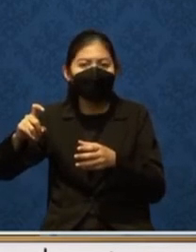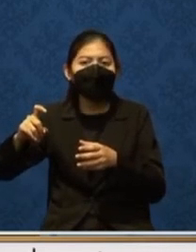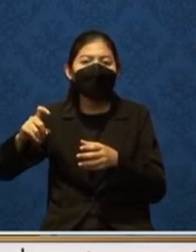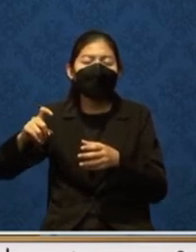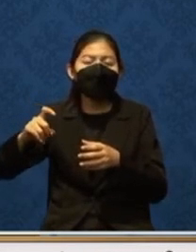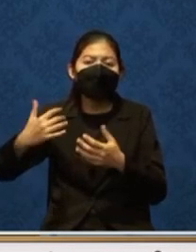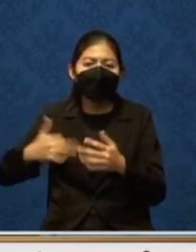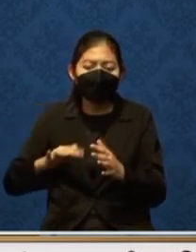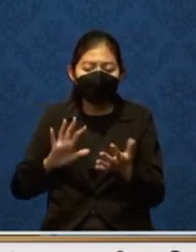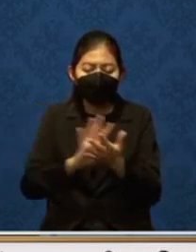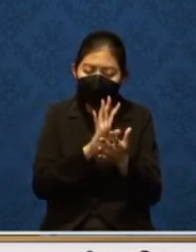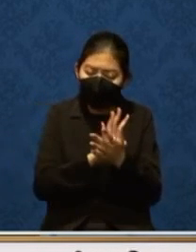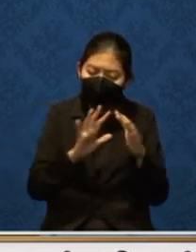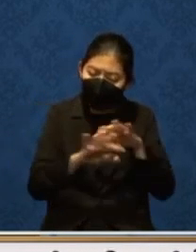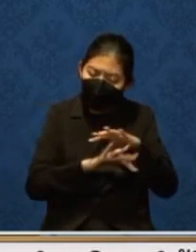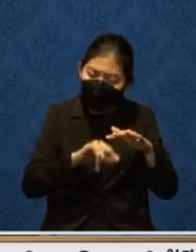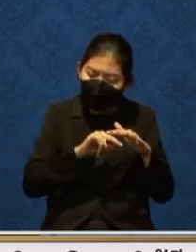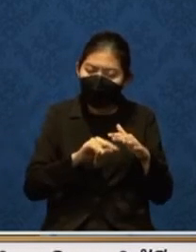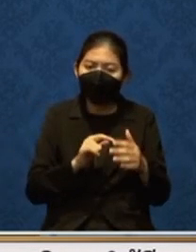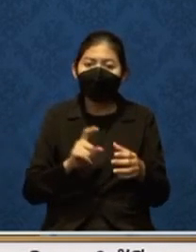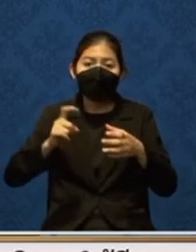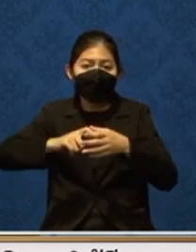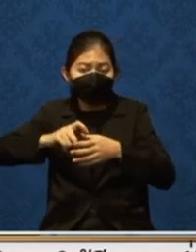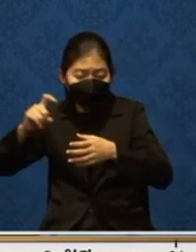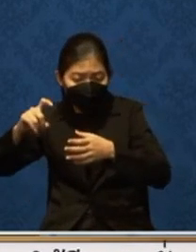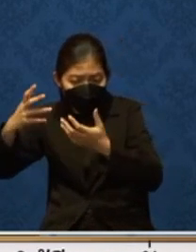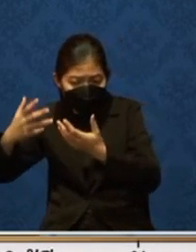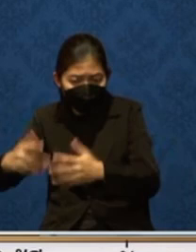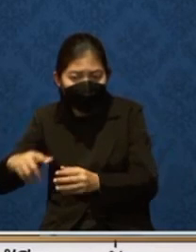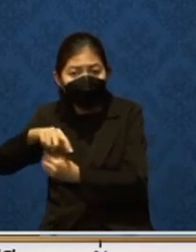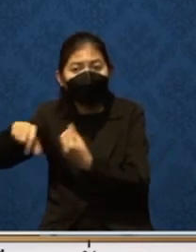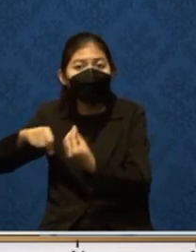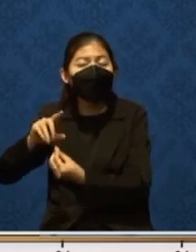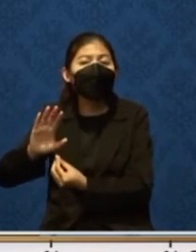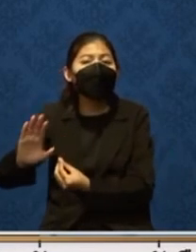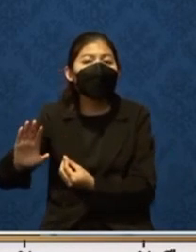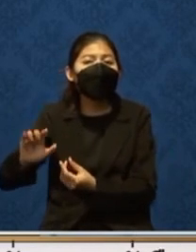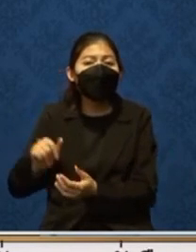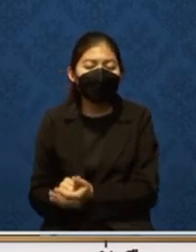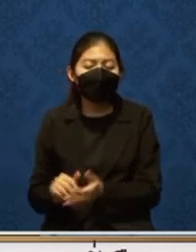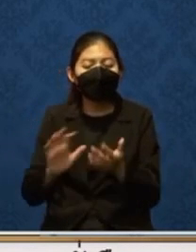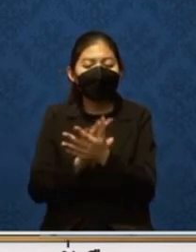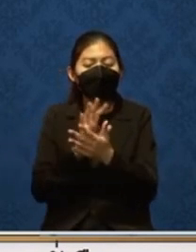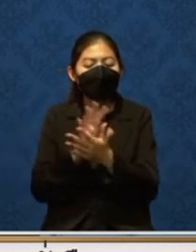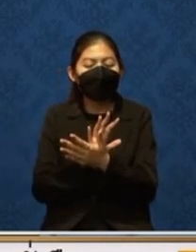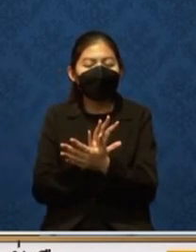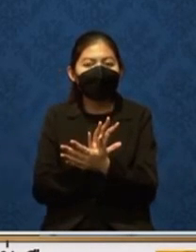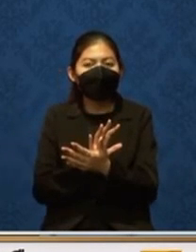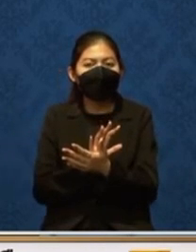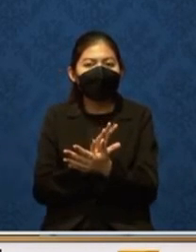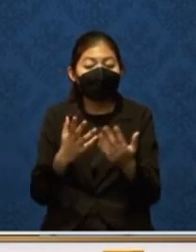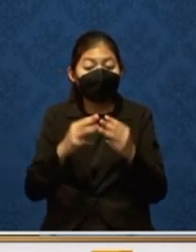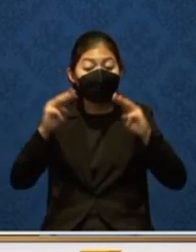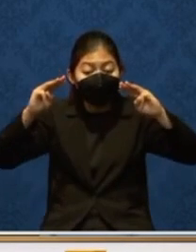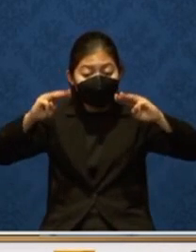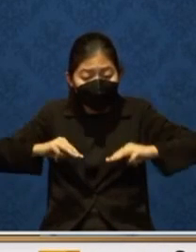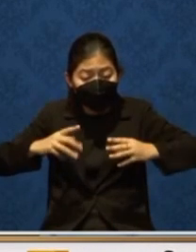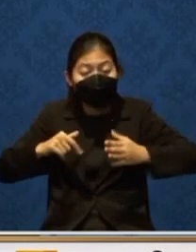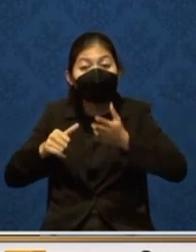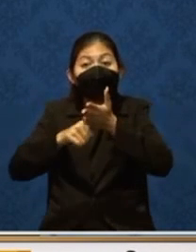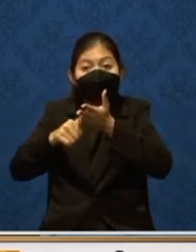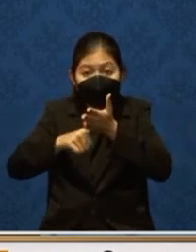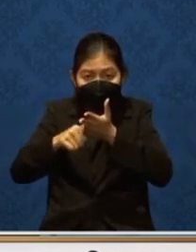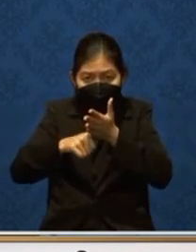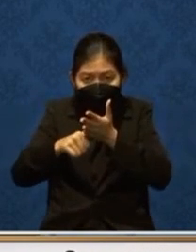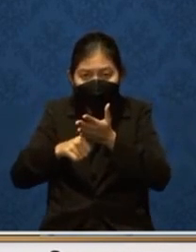ทบงชีวัทนรมติได้ขาดจากการเป็หุนส่นของห้างหนส่นแห่นี้แล้วก็คือเอกสารสัญญาห้นส่วแก้ไขเพิม